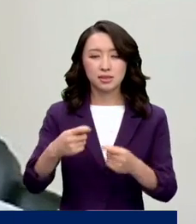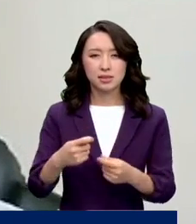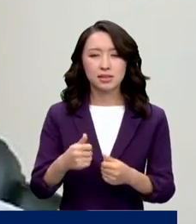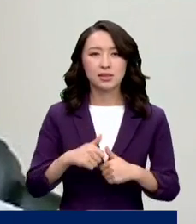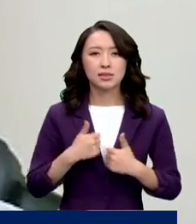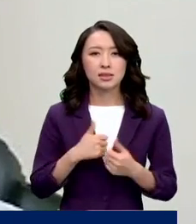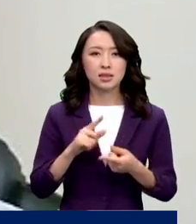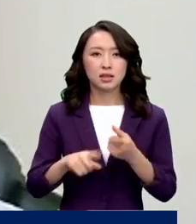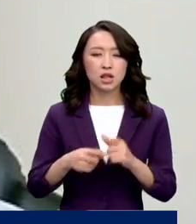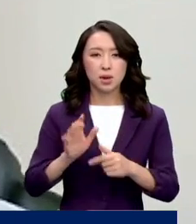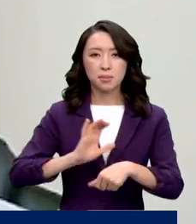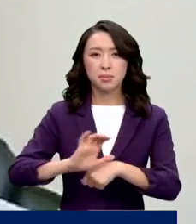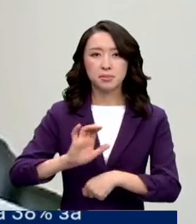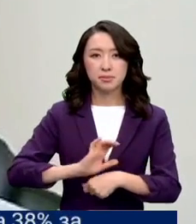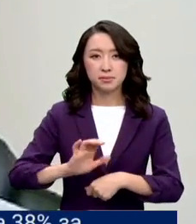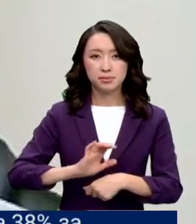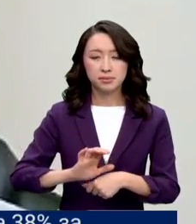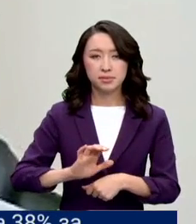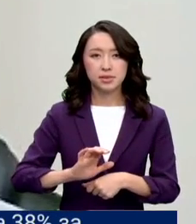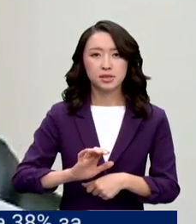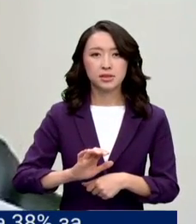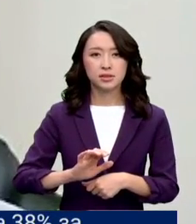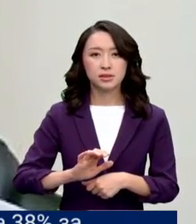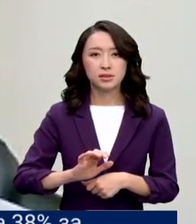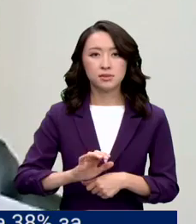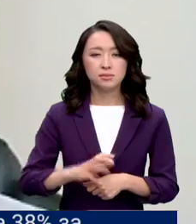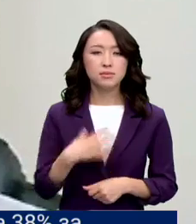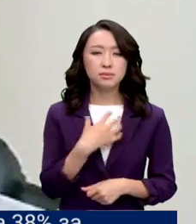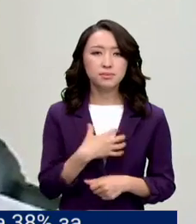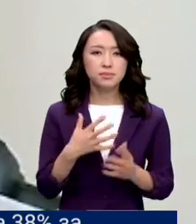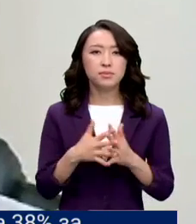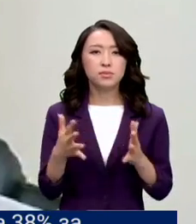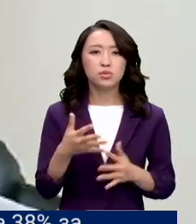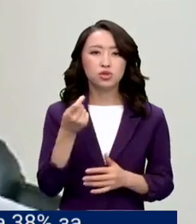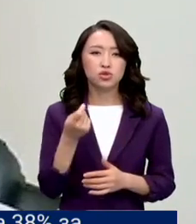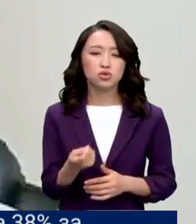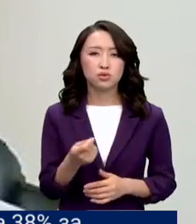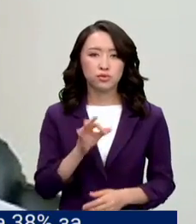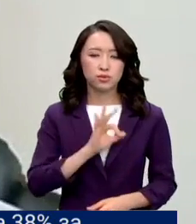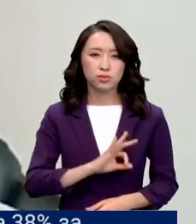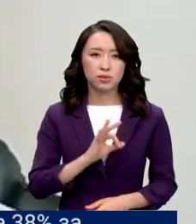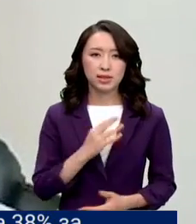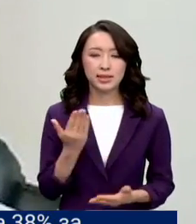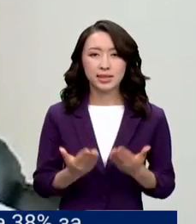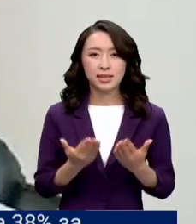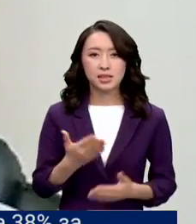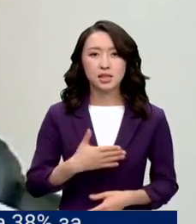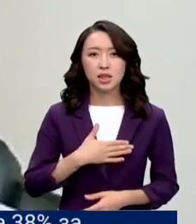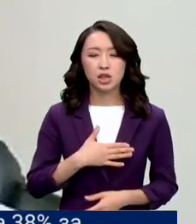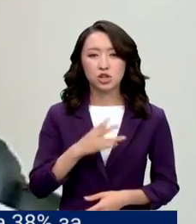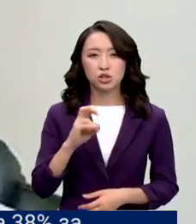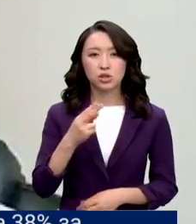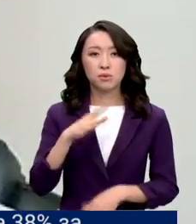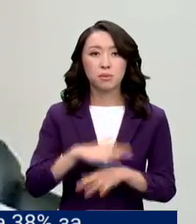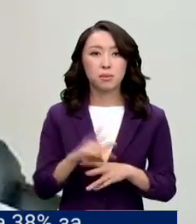налаживании поставок важны более дешевые ресурсы. Да? Если наш национальный